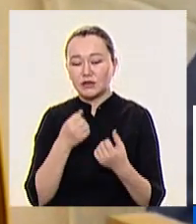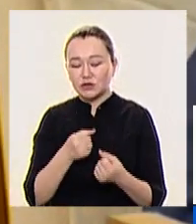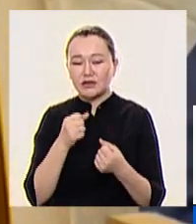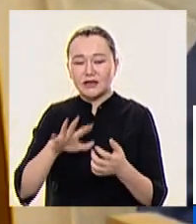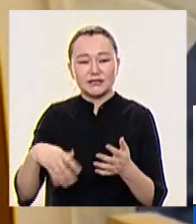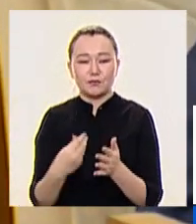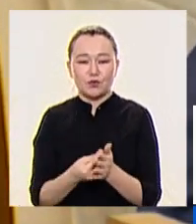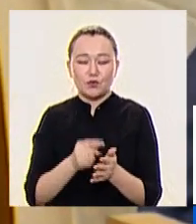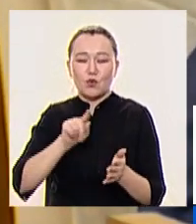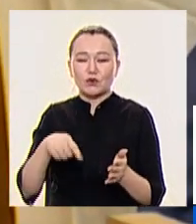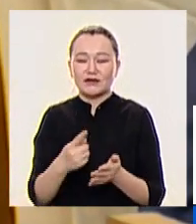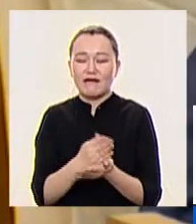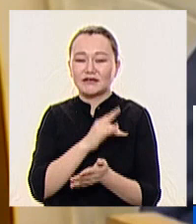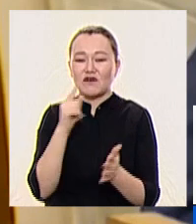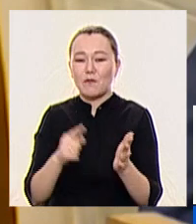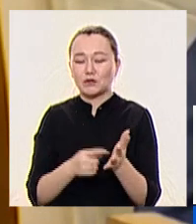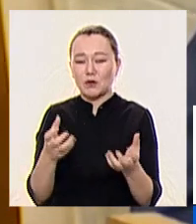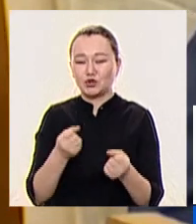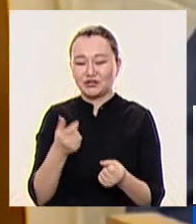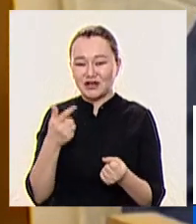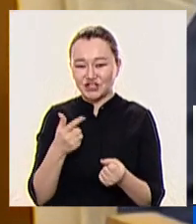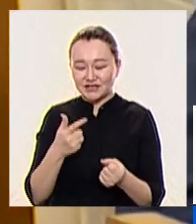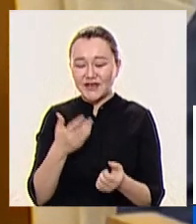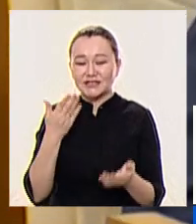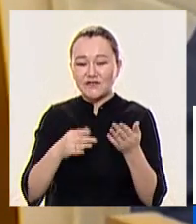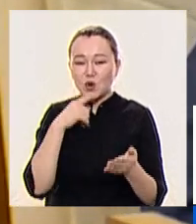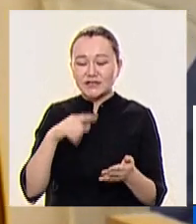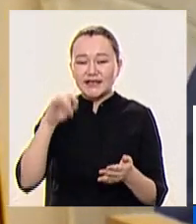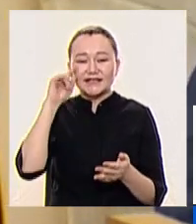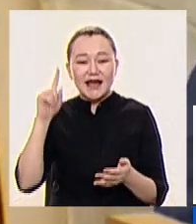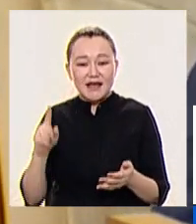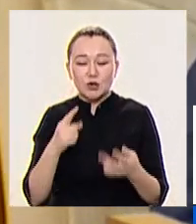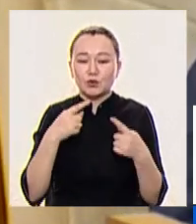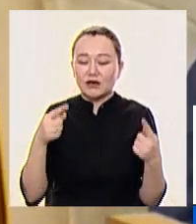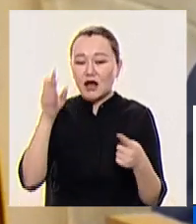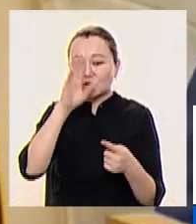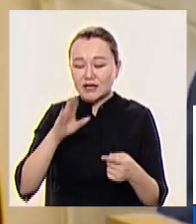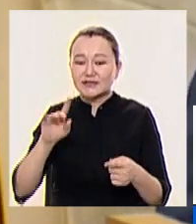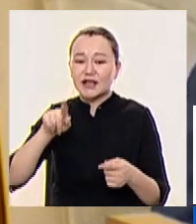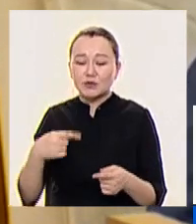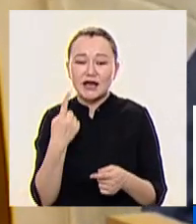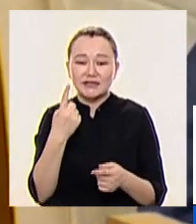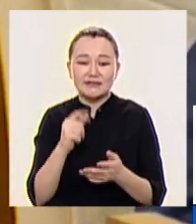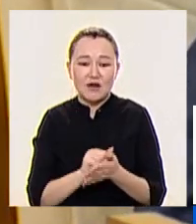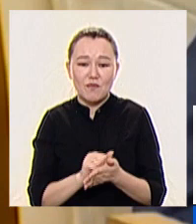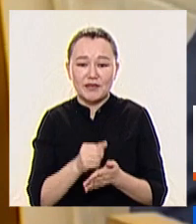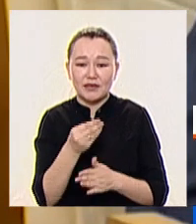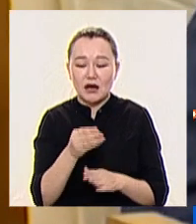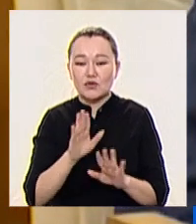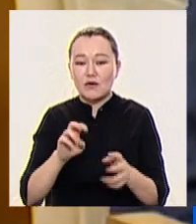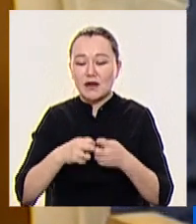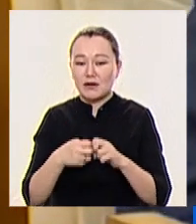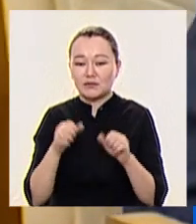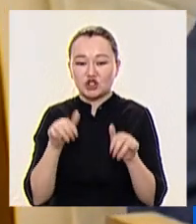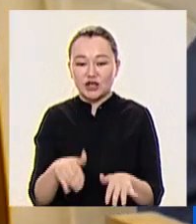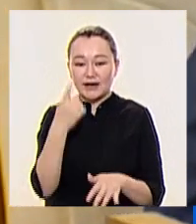До сих пор остро стоит вопрос получения гражданства. Если в России, Израиле и других государствах требуется всего один документ, и проблема решается